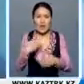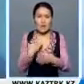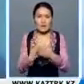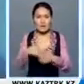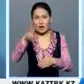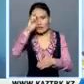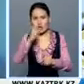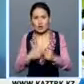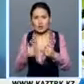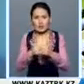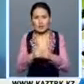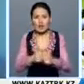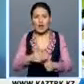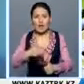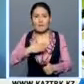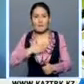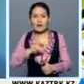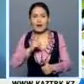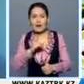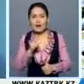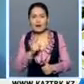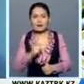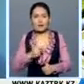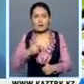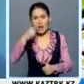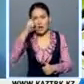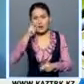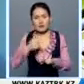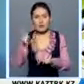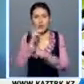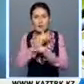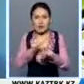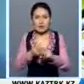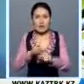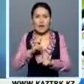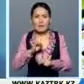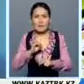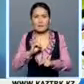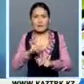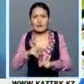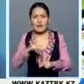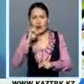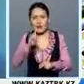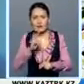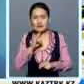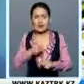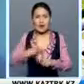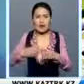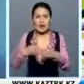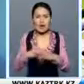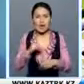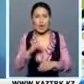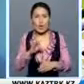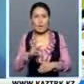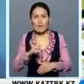Мәселен, мемлекеттік органдар үшін mem.kaz, білім беру мекемелері үшін bil.kaz, коммерциялық ұйымдар үшін